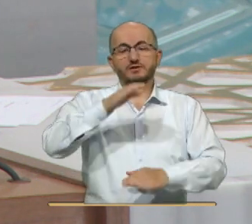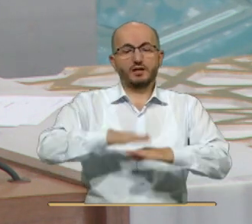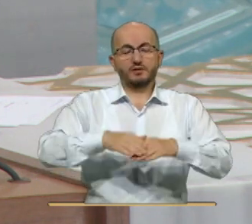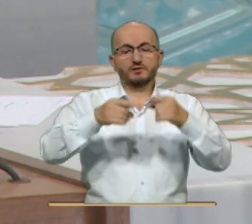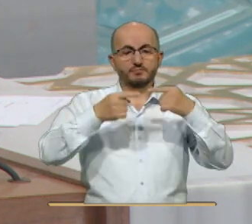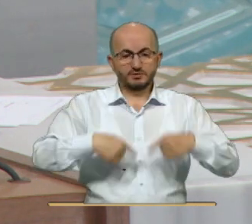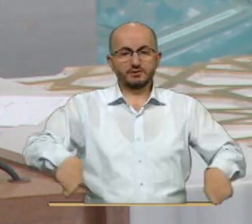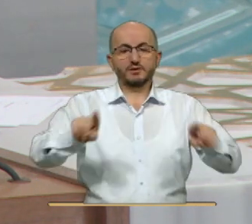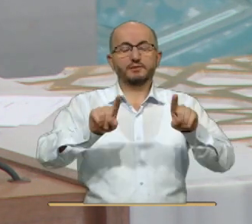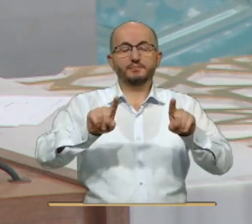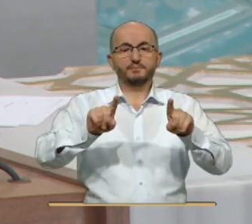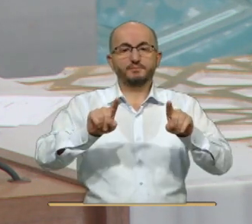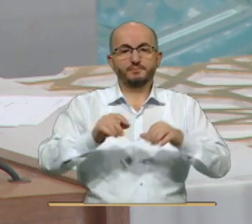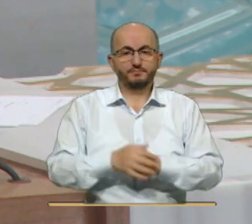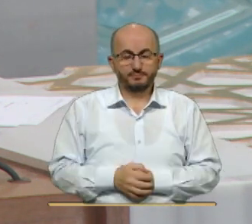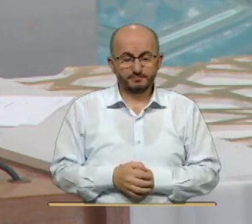eylesin.